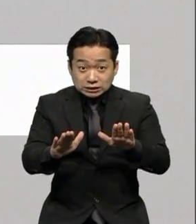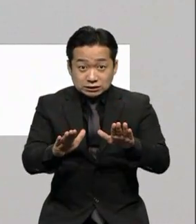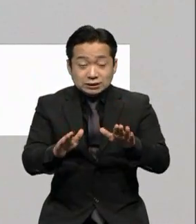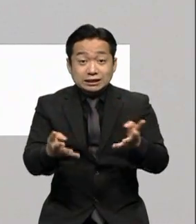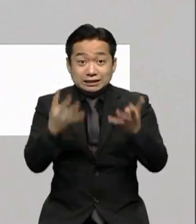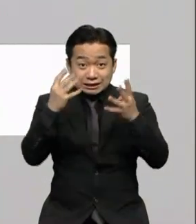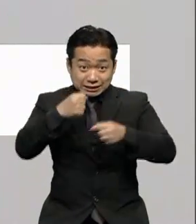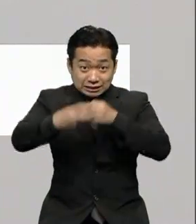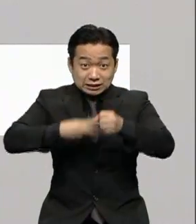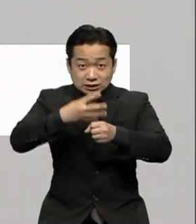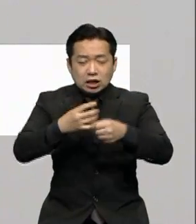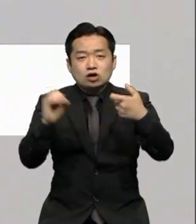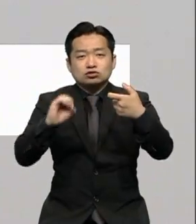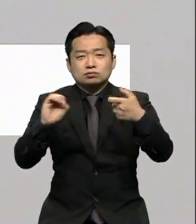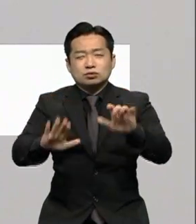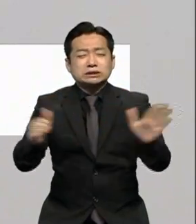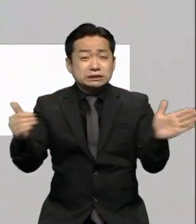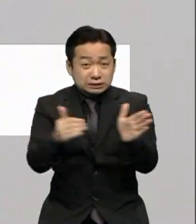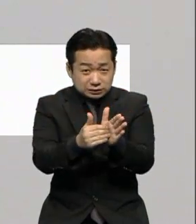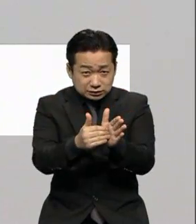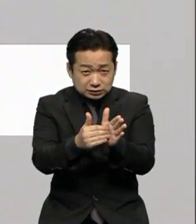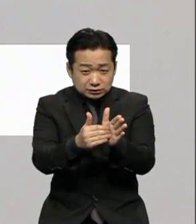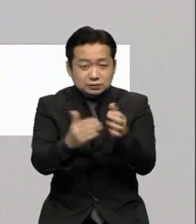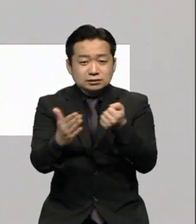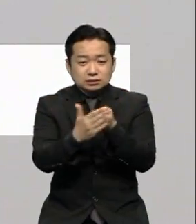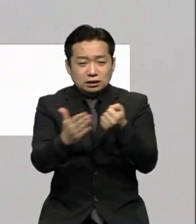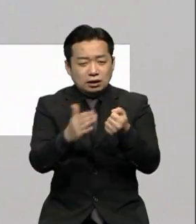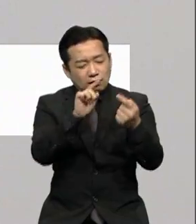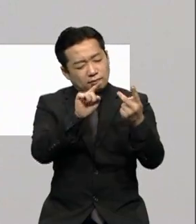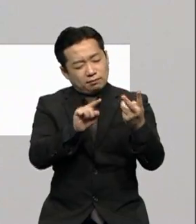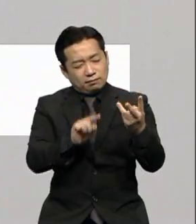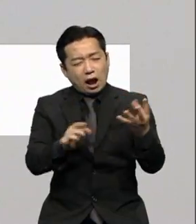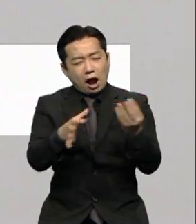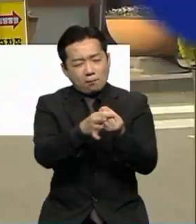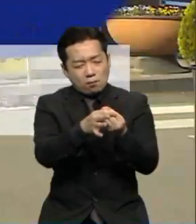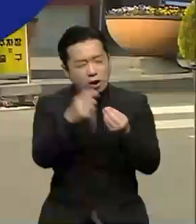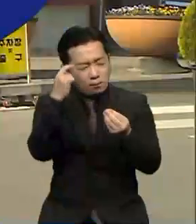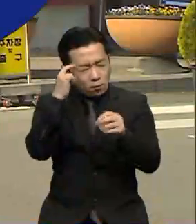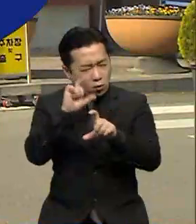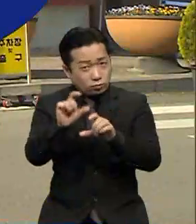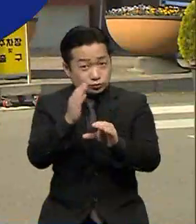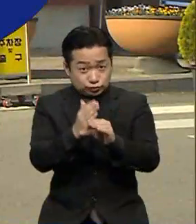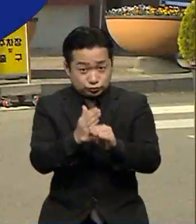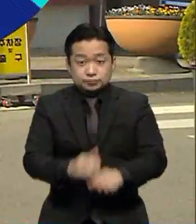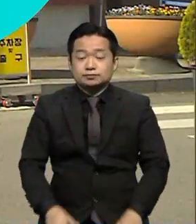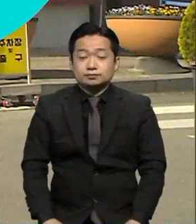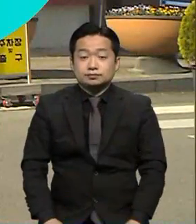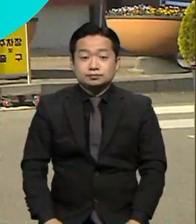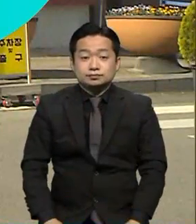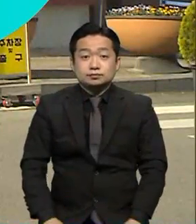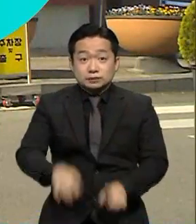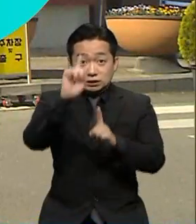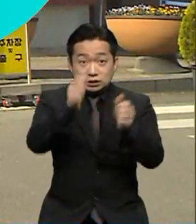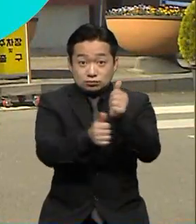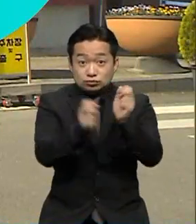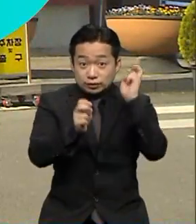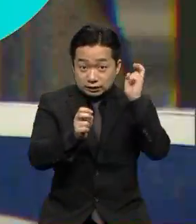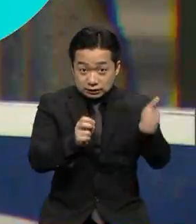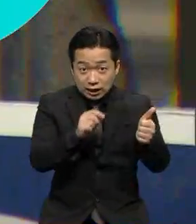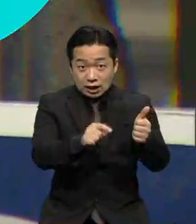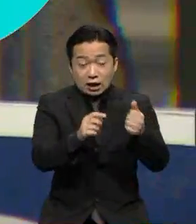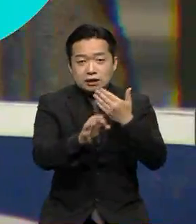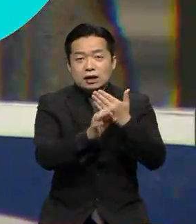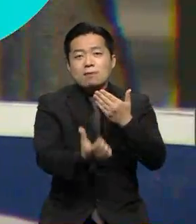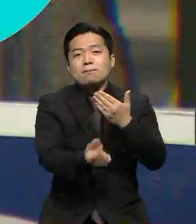형기를 마친 점 등을 가지고 고민하고 있다고 생각합니다. 이 부회장의 가석방에